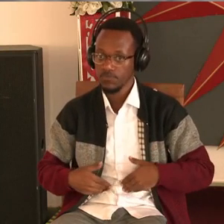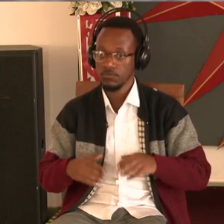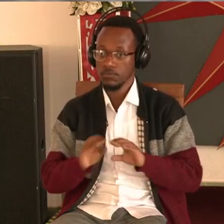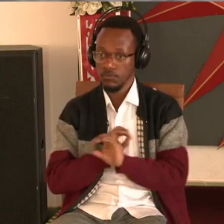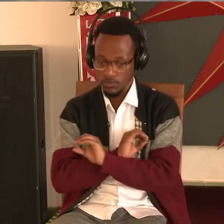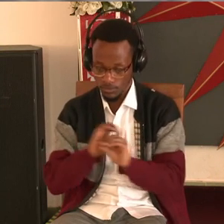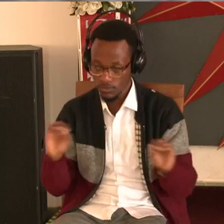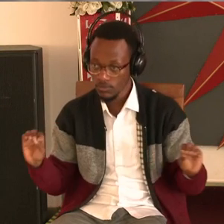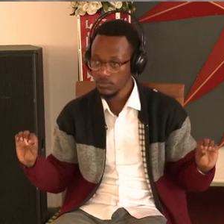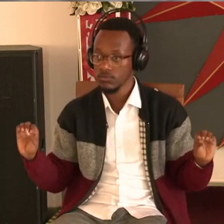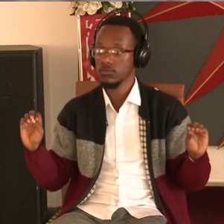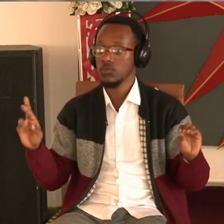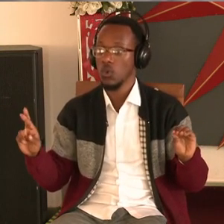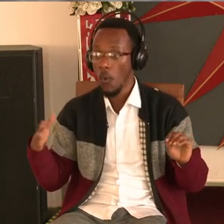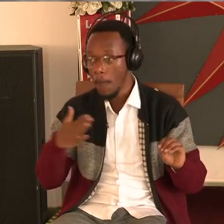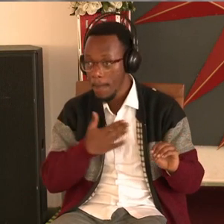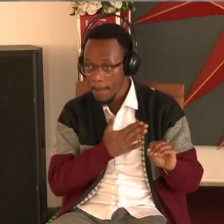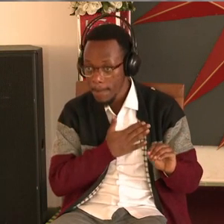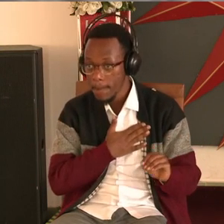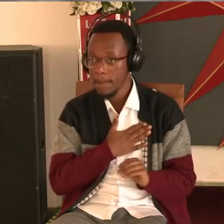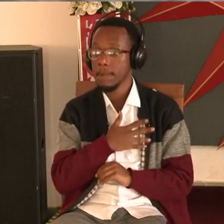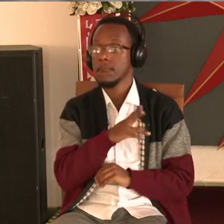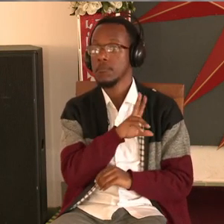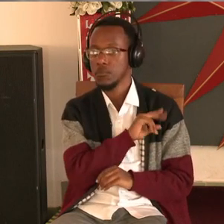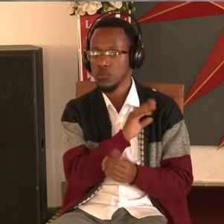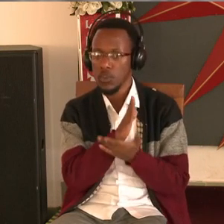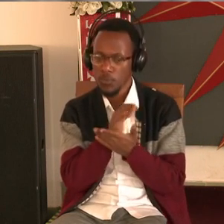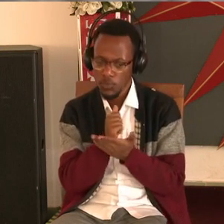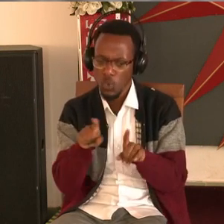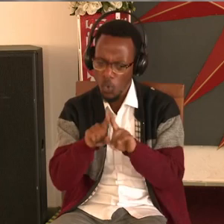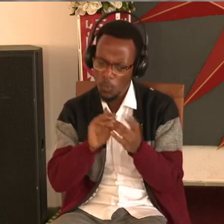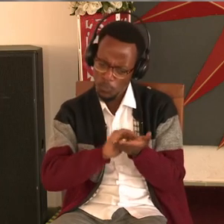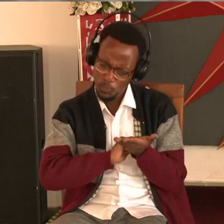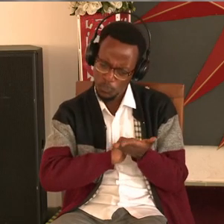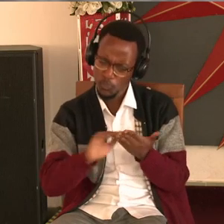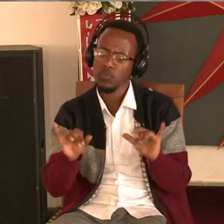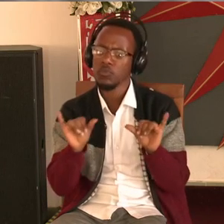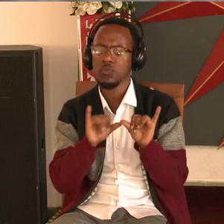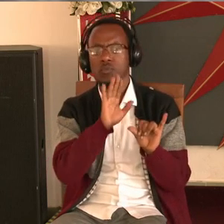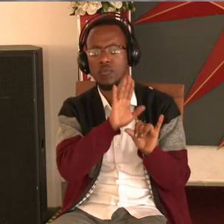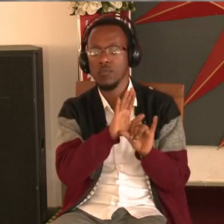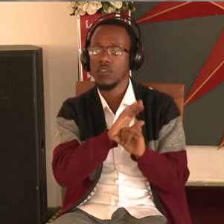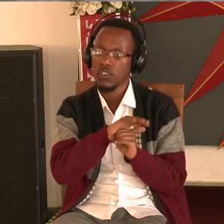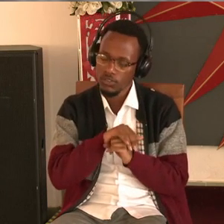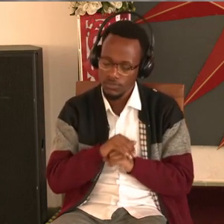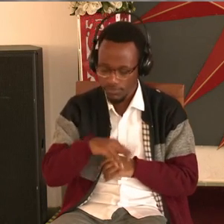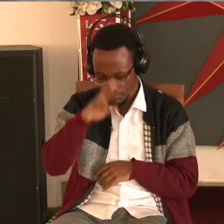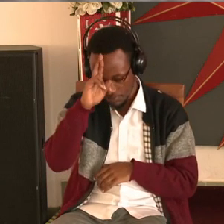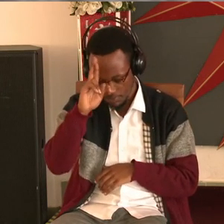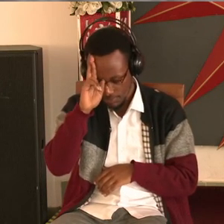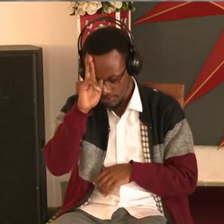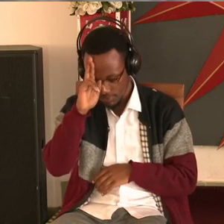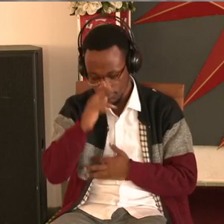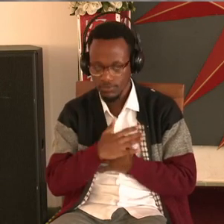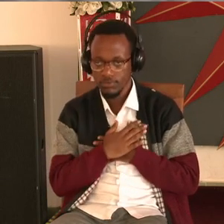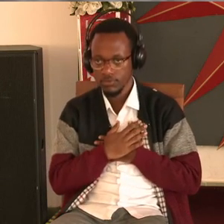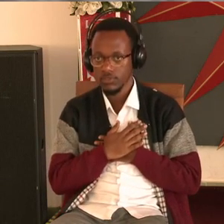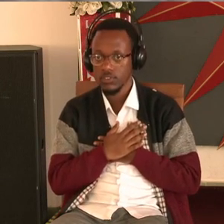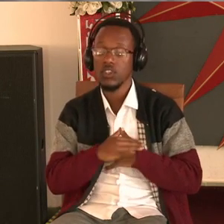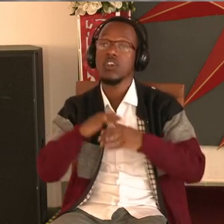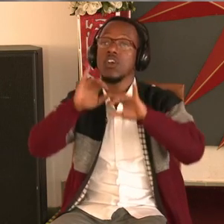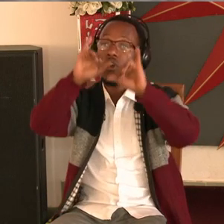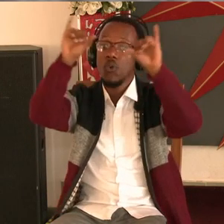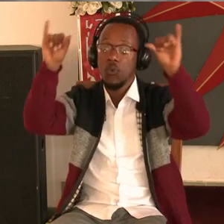anciens. Selon ta grâce, souviens-toi de moi à cause de ta bonté. L'Éternel est